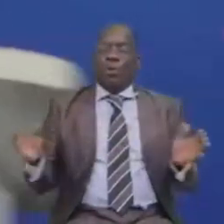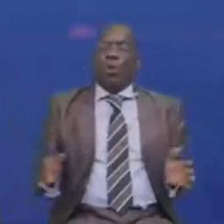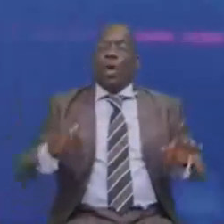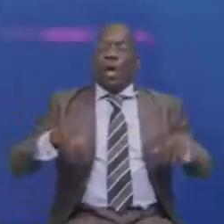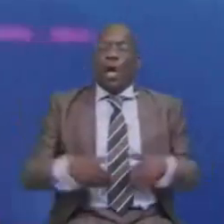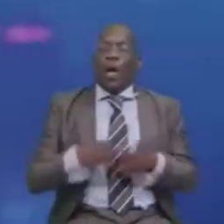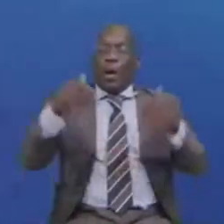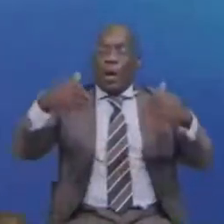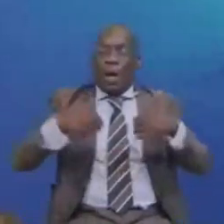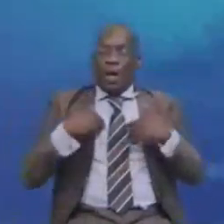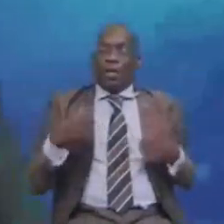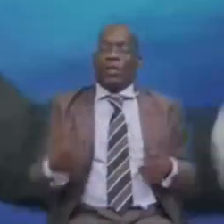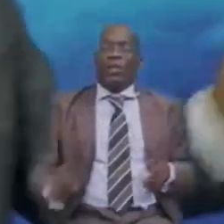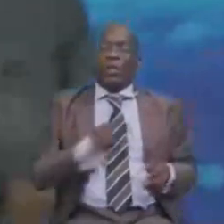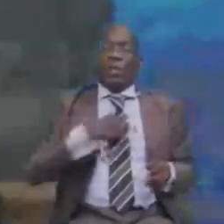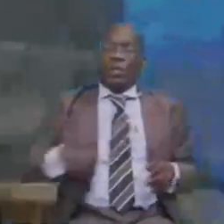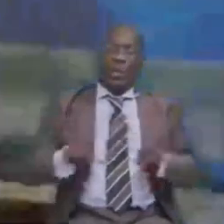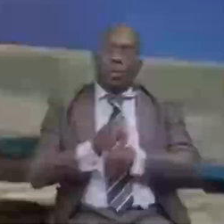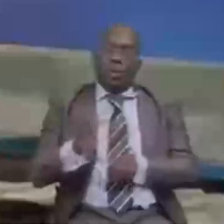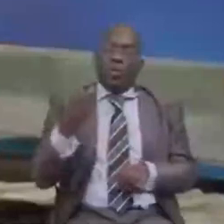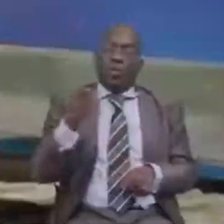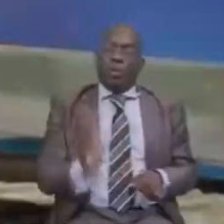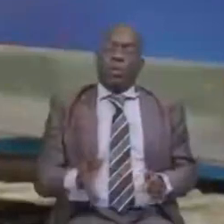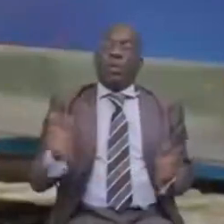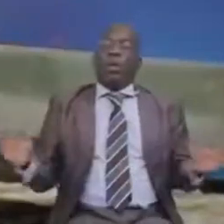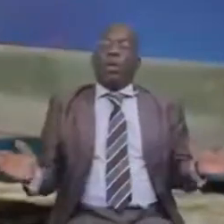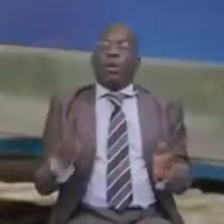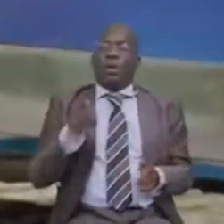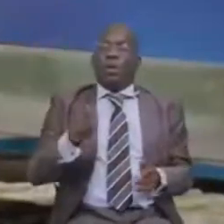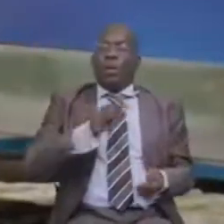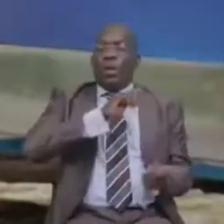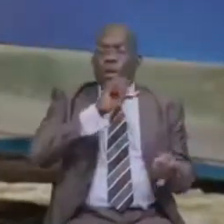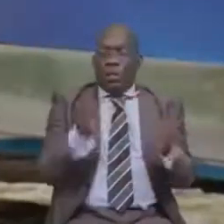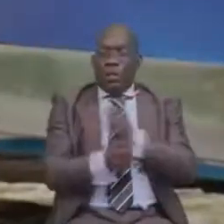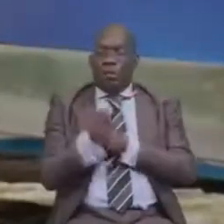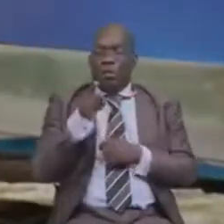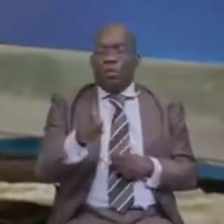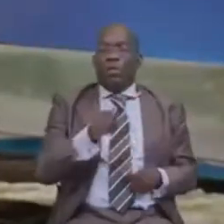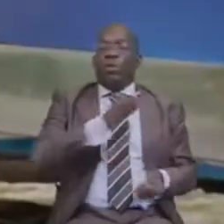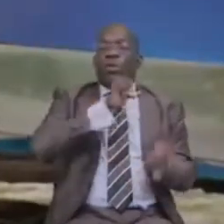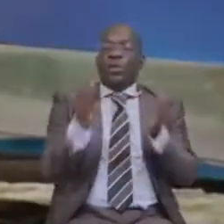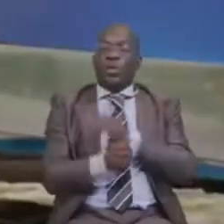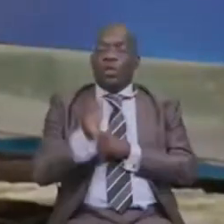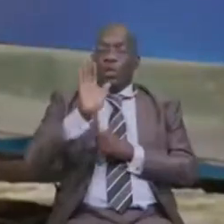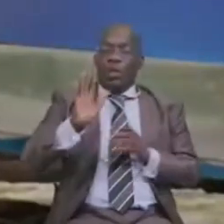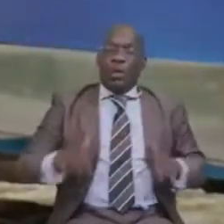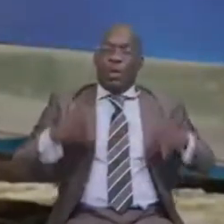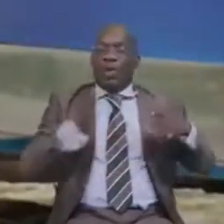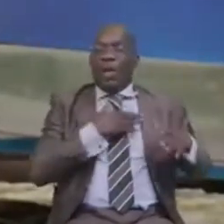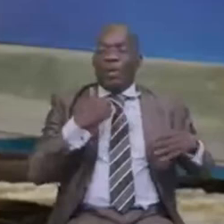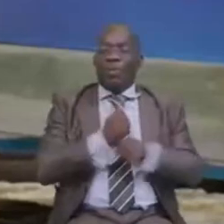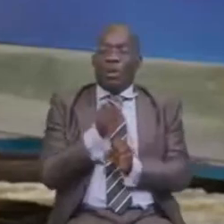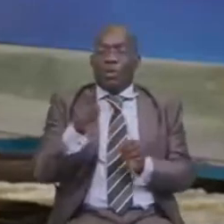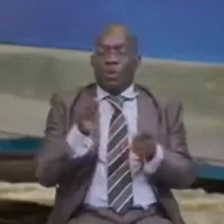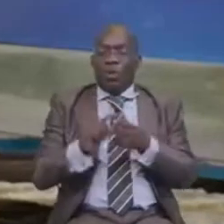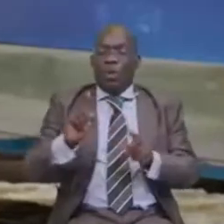Comment le royaume de Dieu vous a édifié, vous a transformé, vous a changé votre vie et vous a amené à marcher sur le